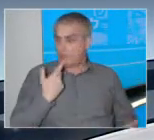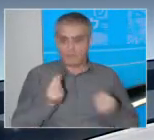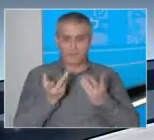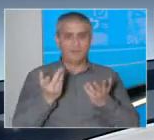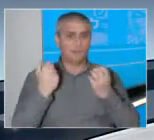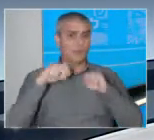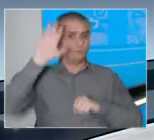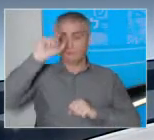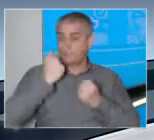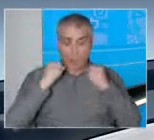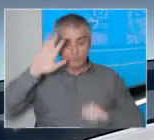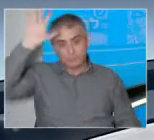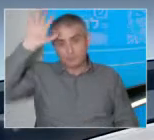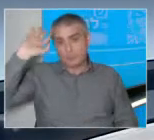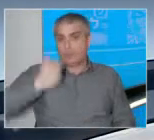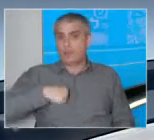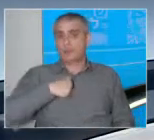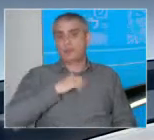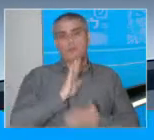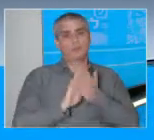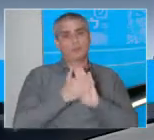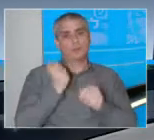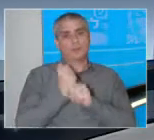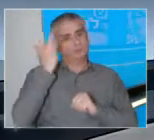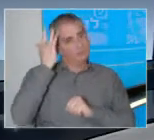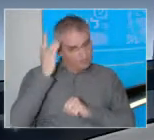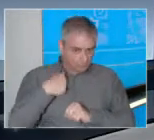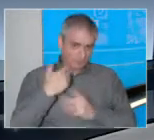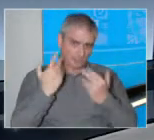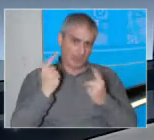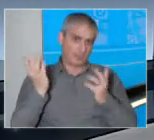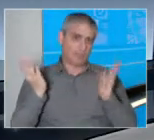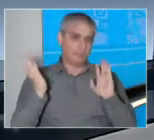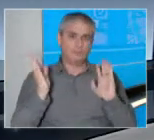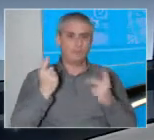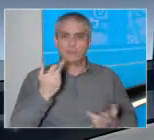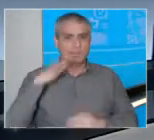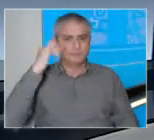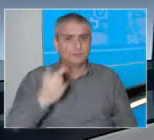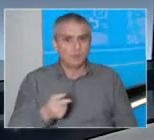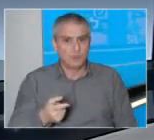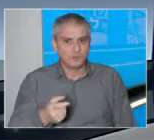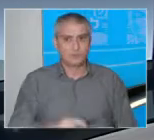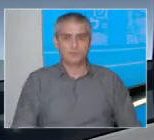דבר חופש הצבעה. אם יהיה חופש הצבעה, אנחנו כבר נעשה לעצמנו חופש הצבעה כשיתאים לנו. מה אתם מצביעים היום?